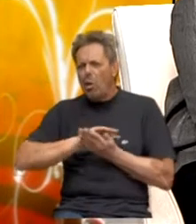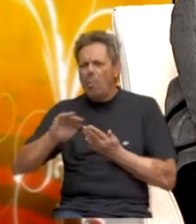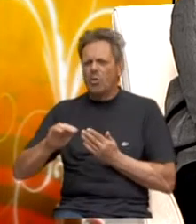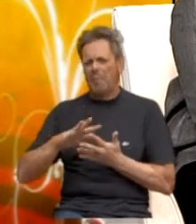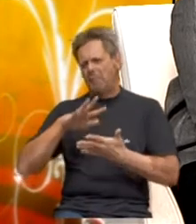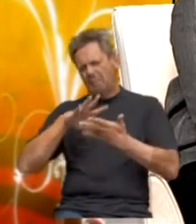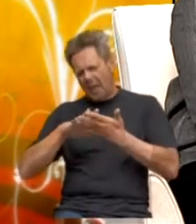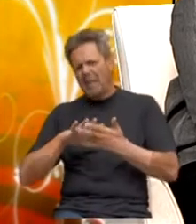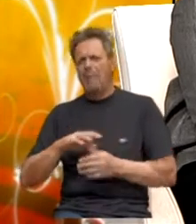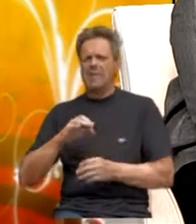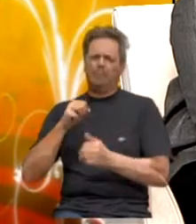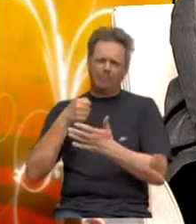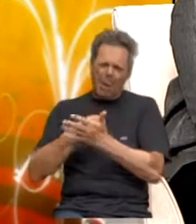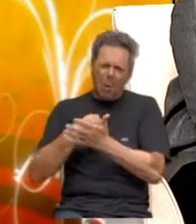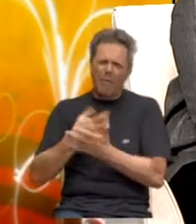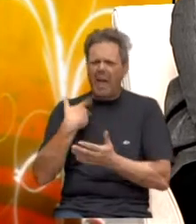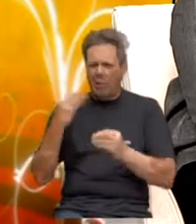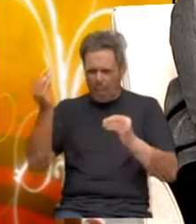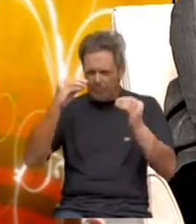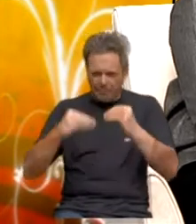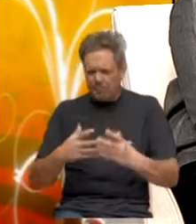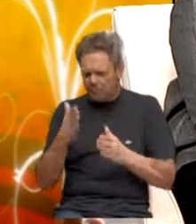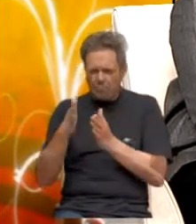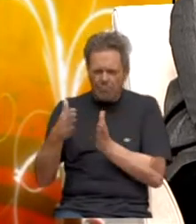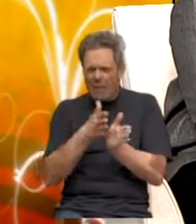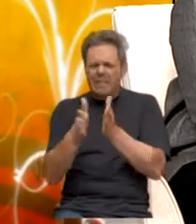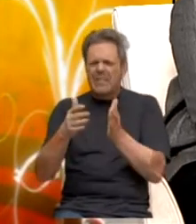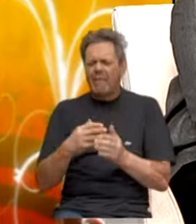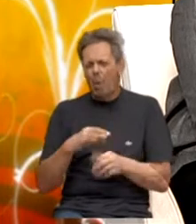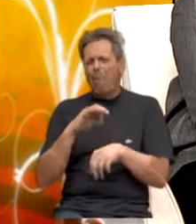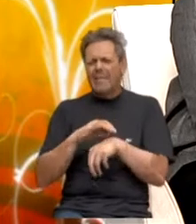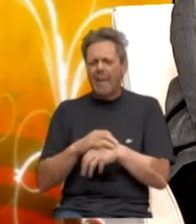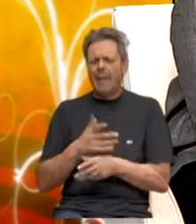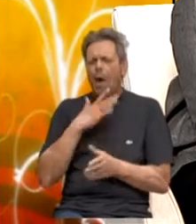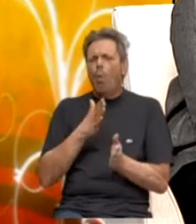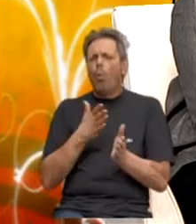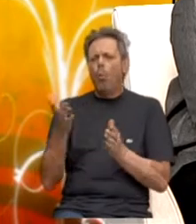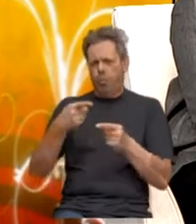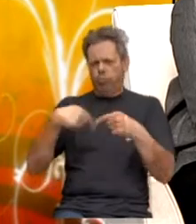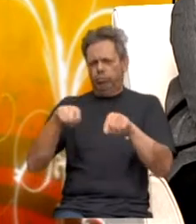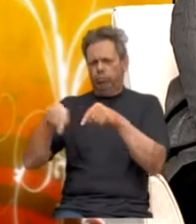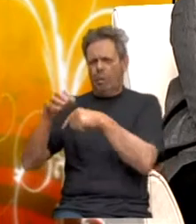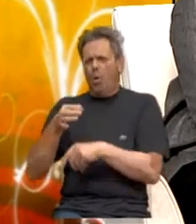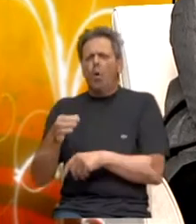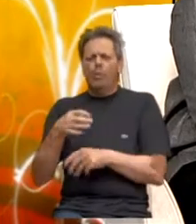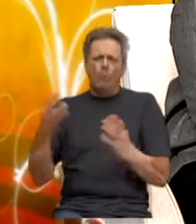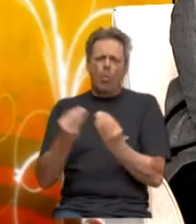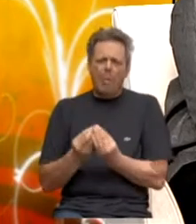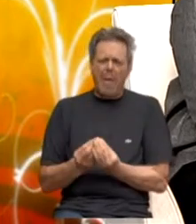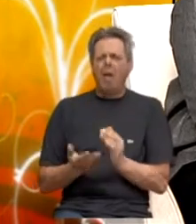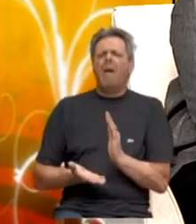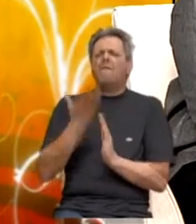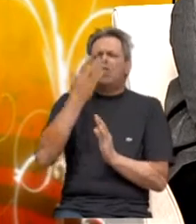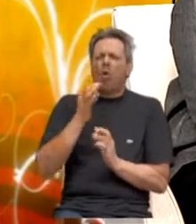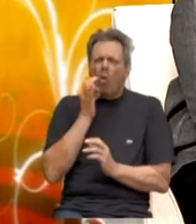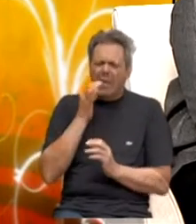tablice bodovanja, dakle gdje oni svrstavaju pacijenta koji se nalazi pred njima u različite skupine, dakle skupine vrlo